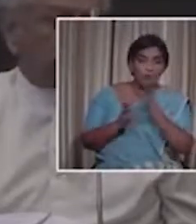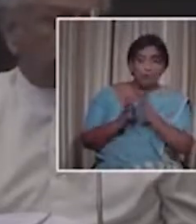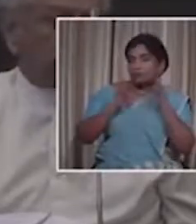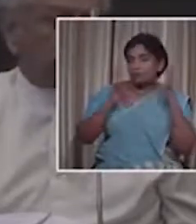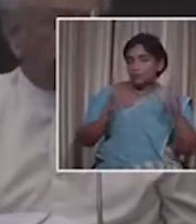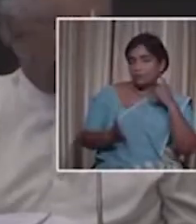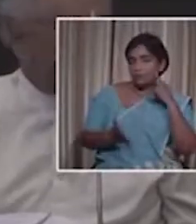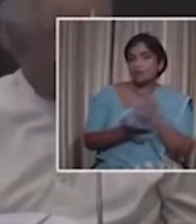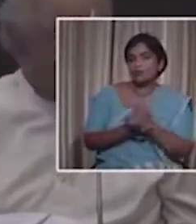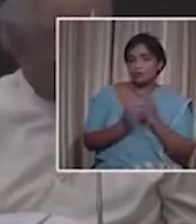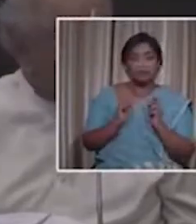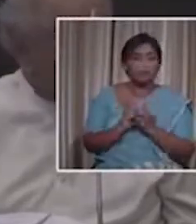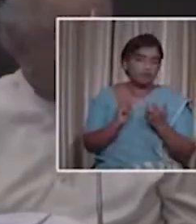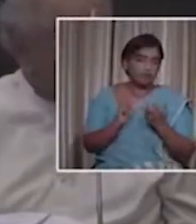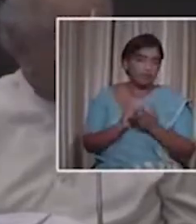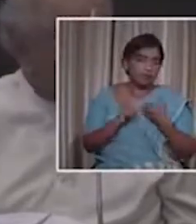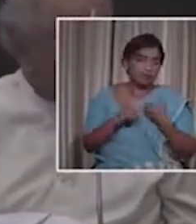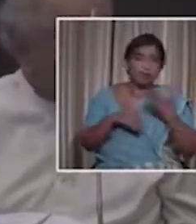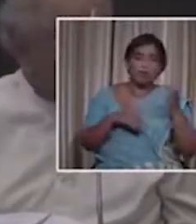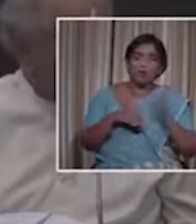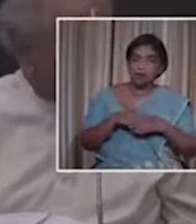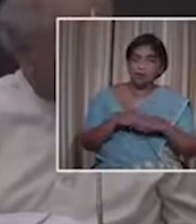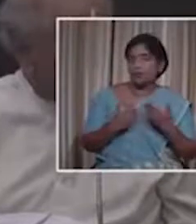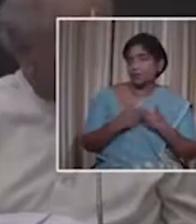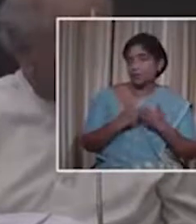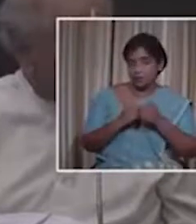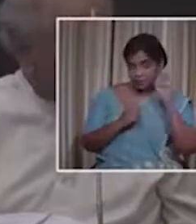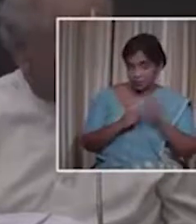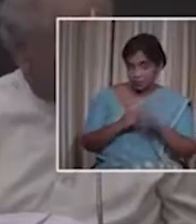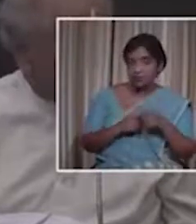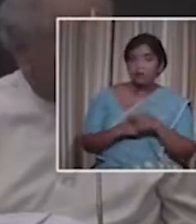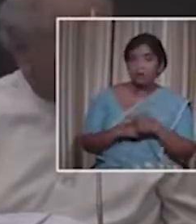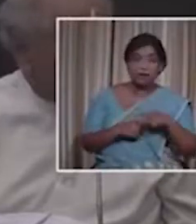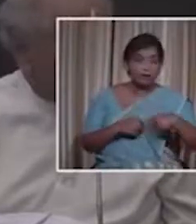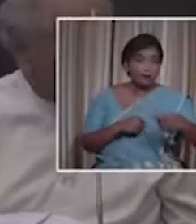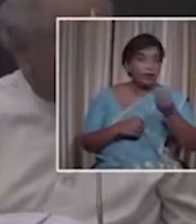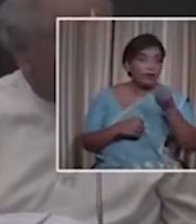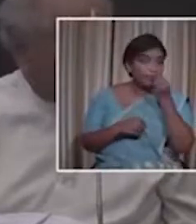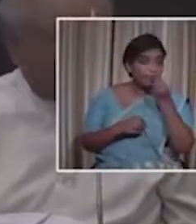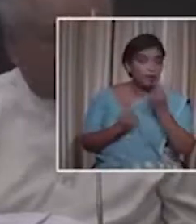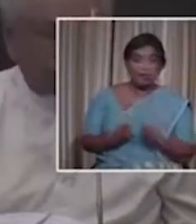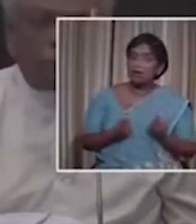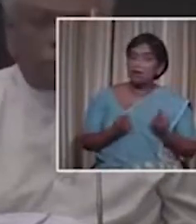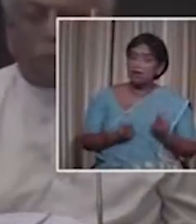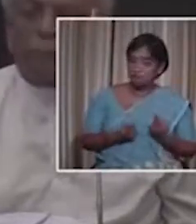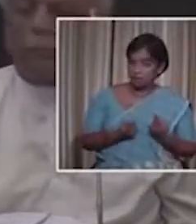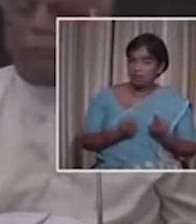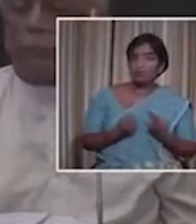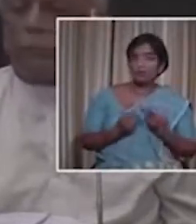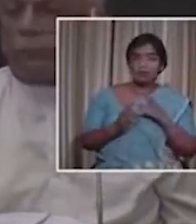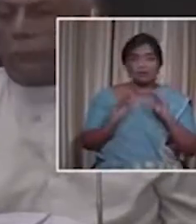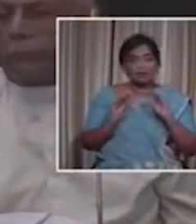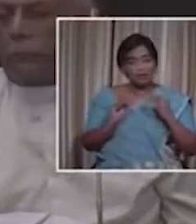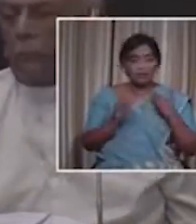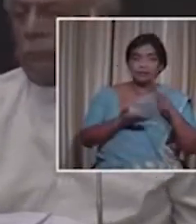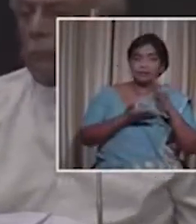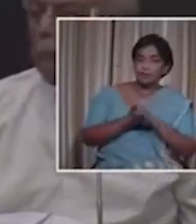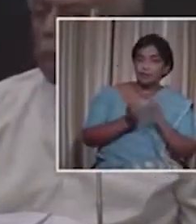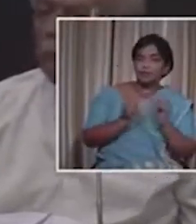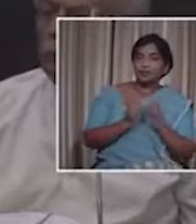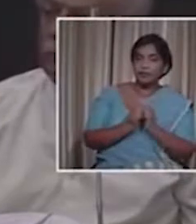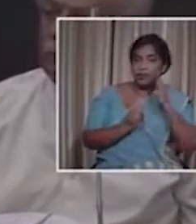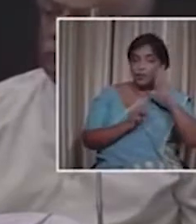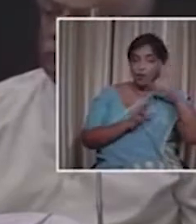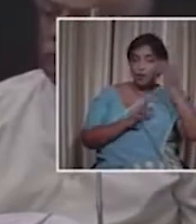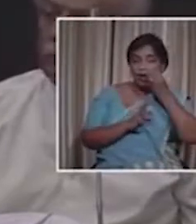அமெரிக்க டாலர் தேவைப்படுகின்றது. எதிர்வரும் 3 வாரங்கள் எரிபொருள் மற்றும் எரிவாயுவை பெற்றுக் கொள்வதில் மிகவும் தீர்க்கமான காலப்பகுதிகளாகும். இந்த